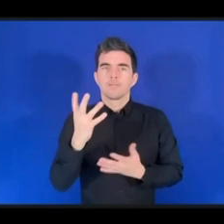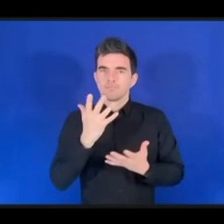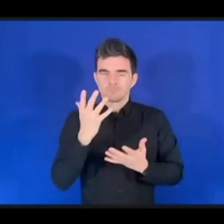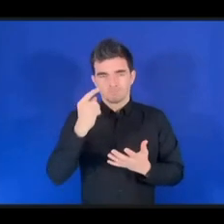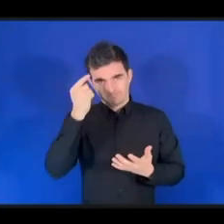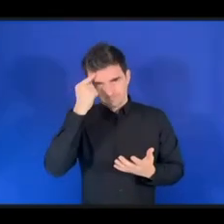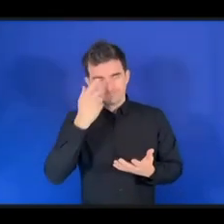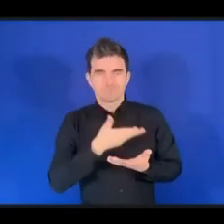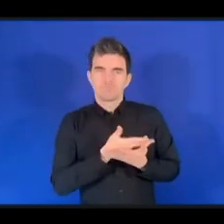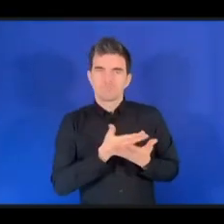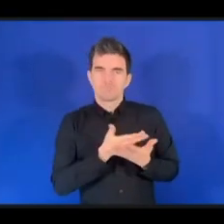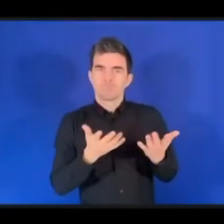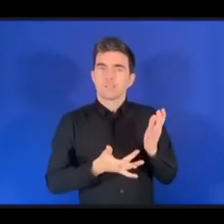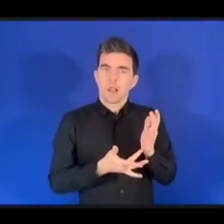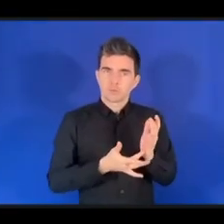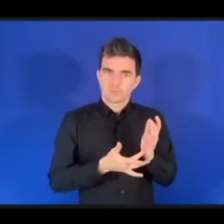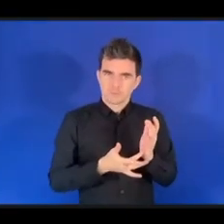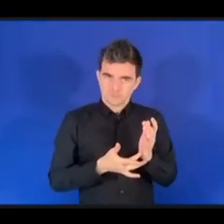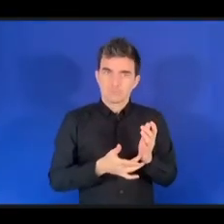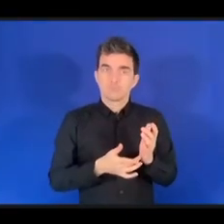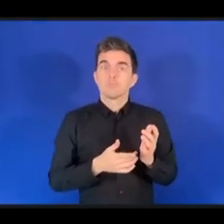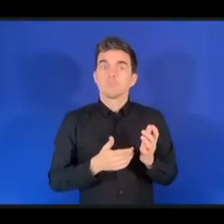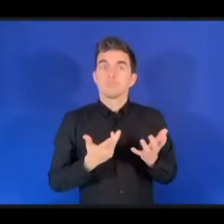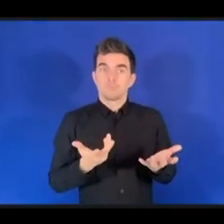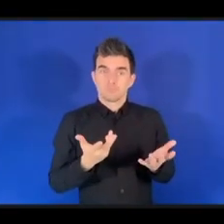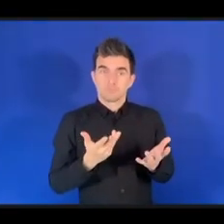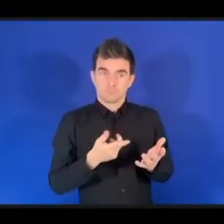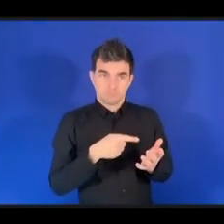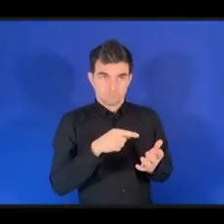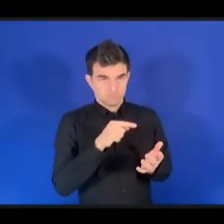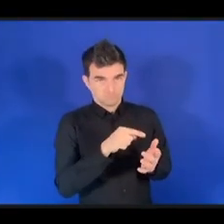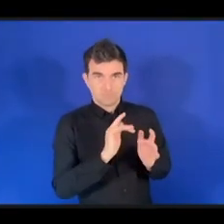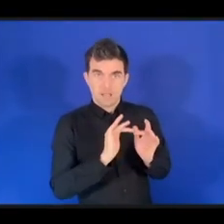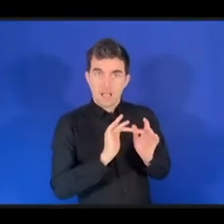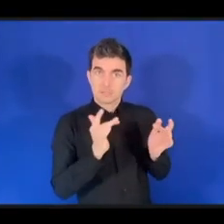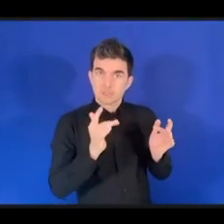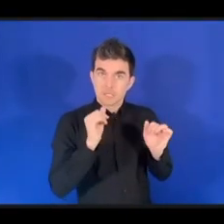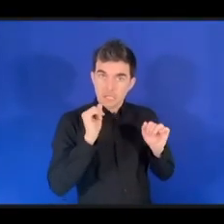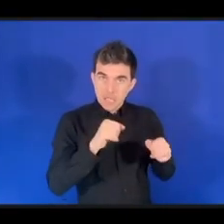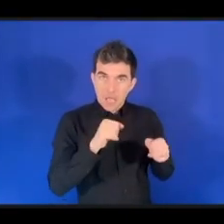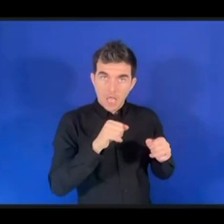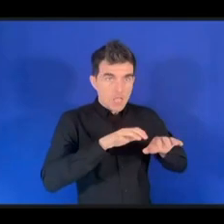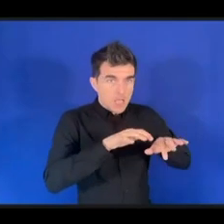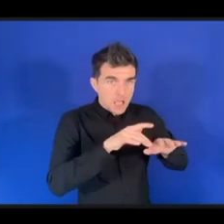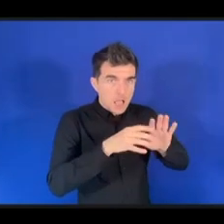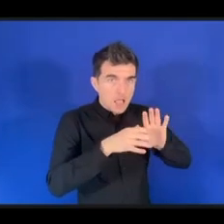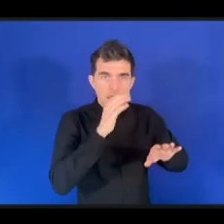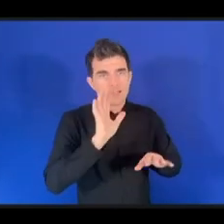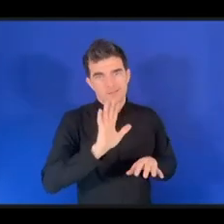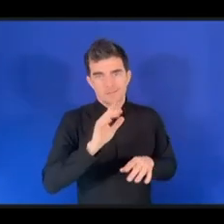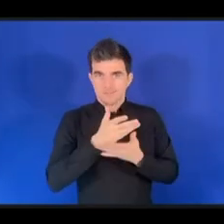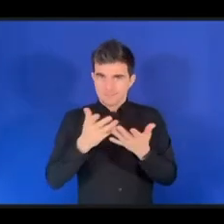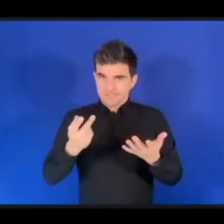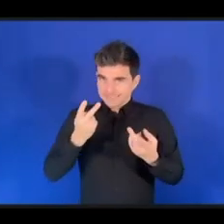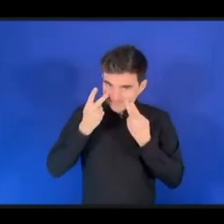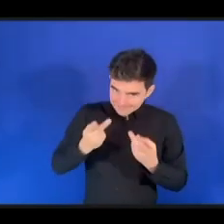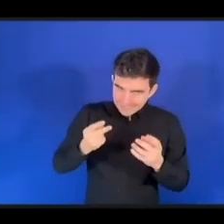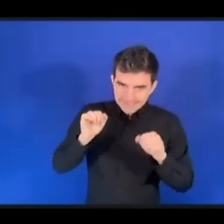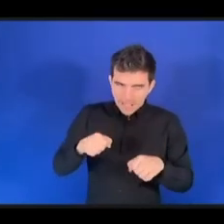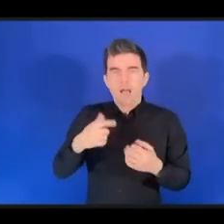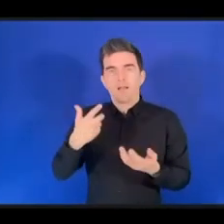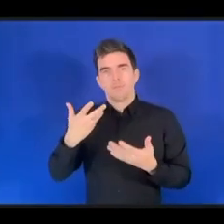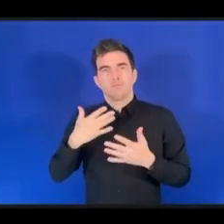le Saquet et l'Internet et je pense que vous l'aurez réalisé aussi bien sûr